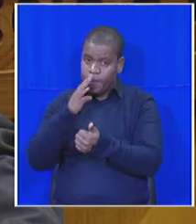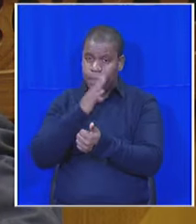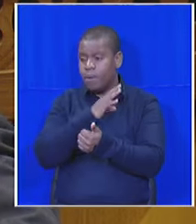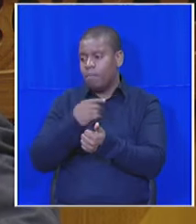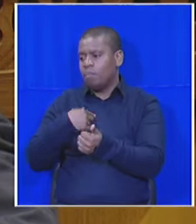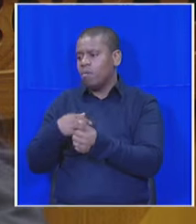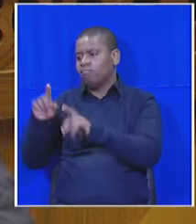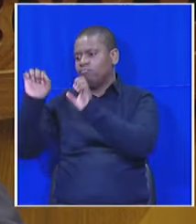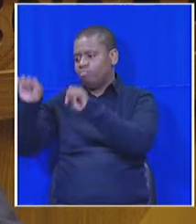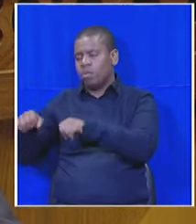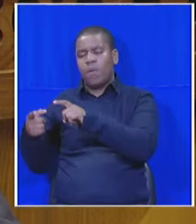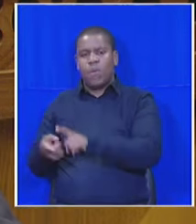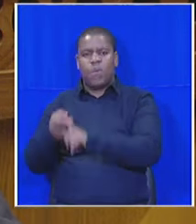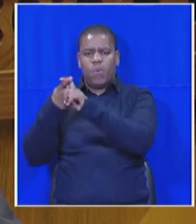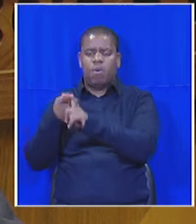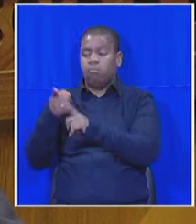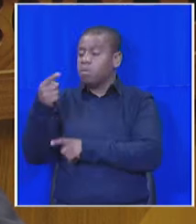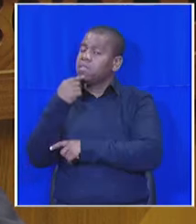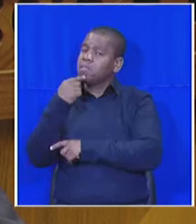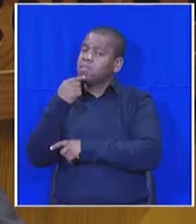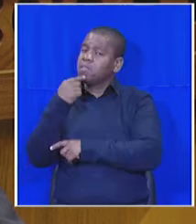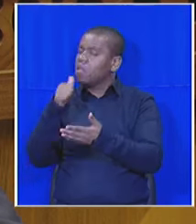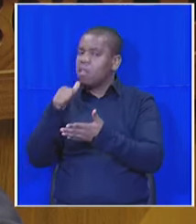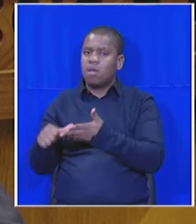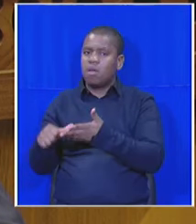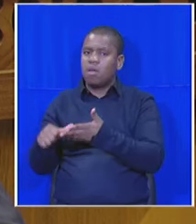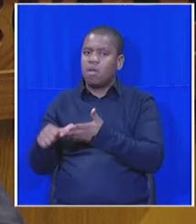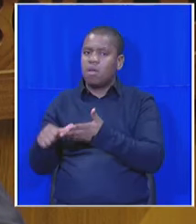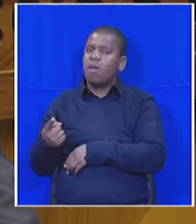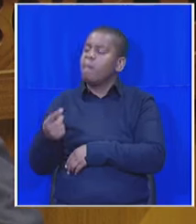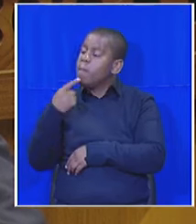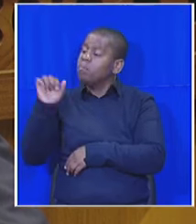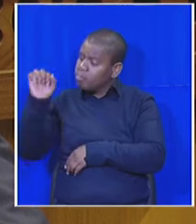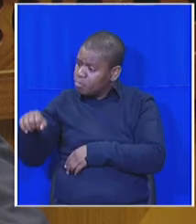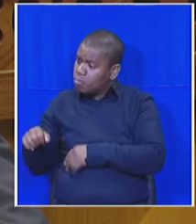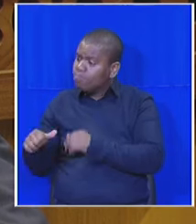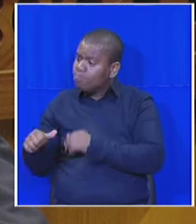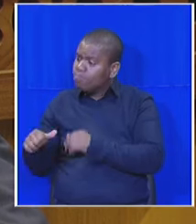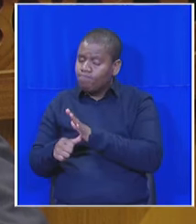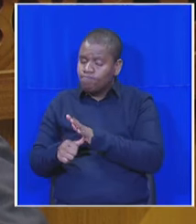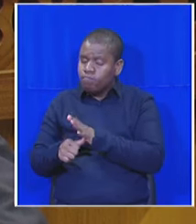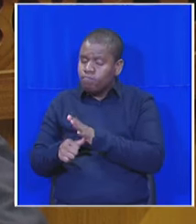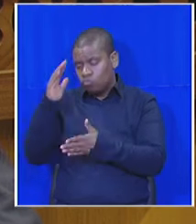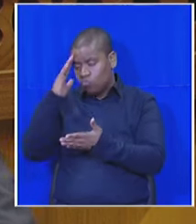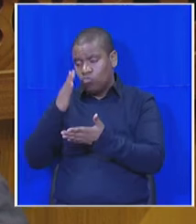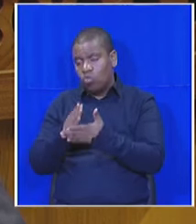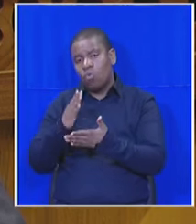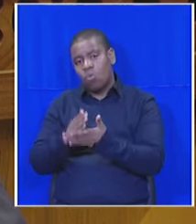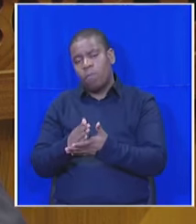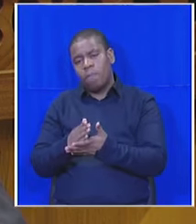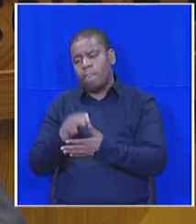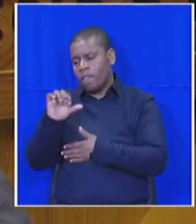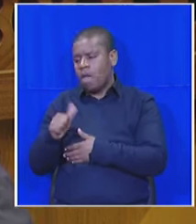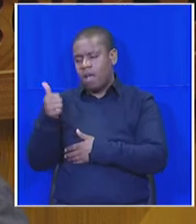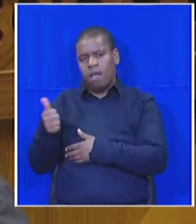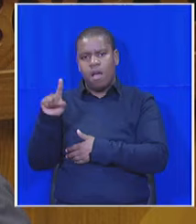dit? Sommer net vir dokumentasie? Dan moet daar sekerlik 'n paar amptenare ontslaan word. Want as dit die